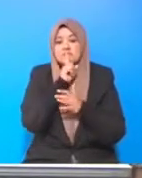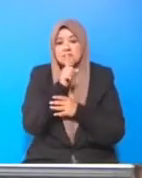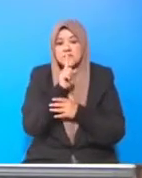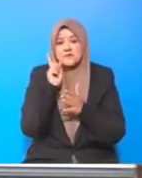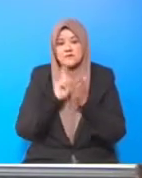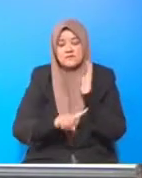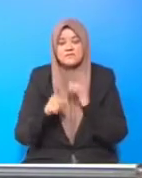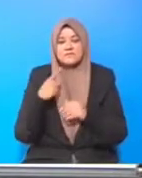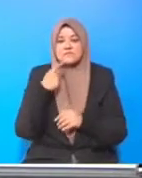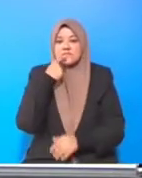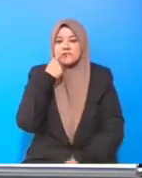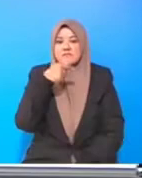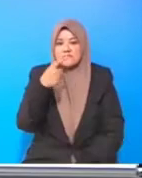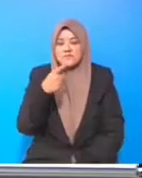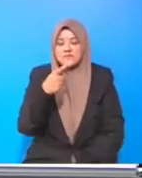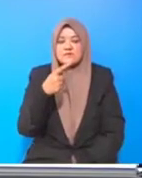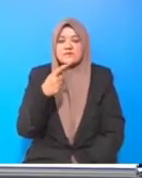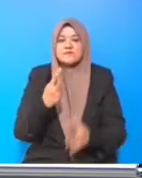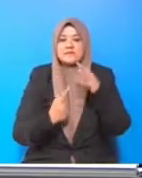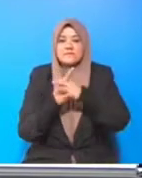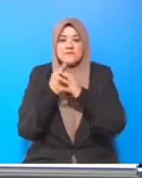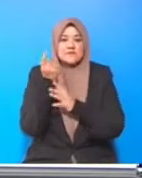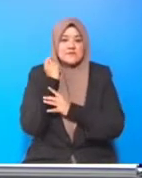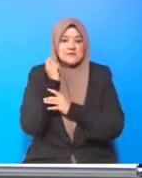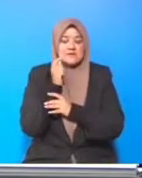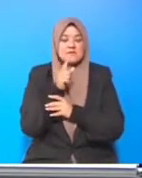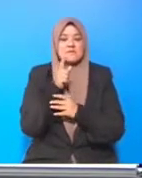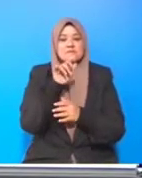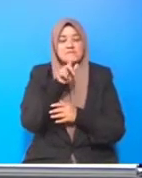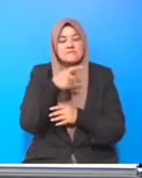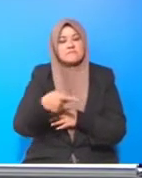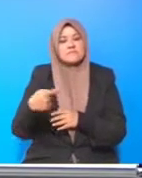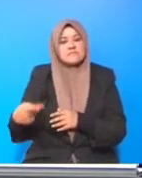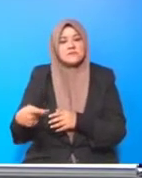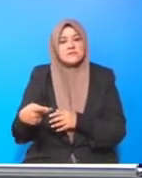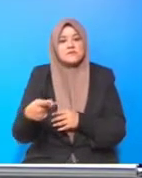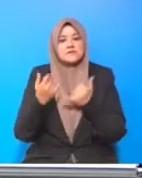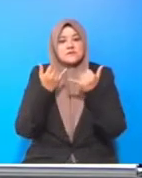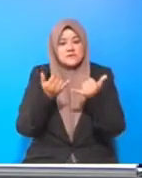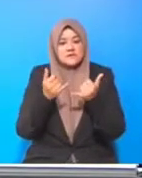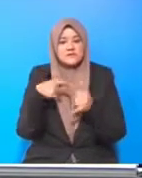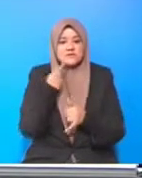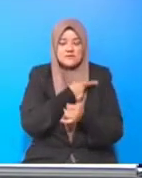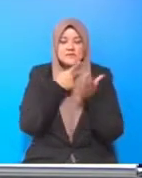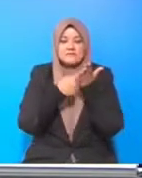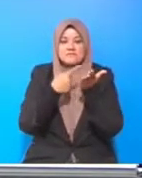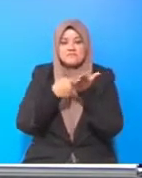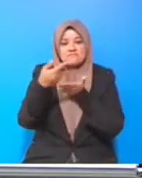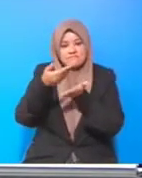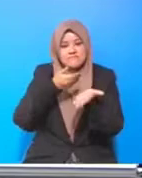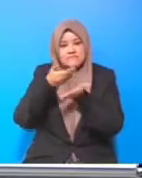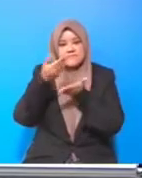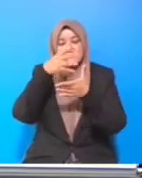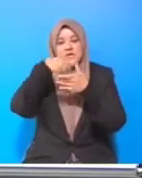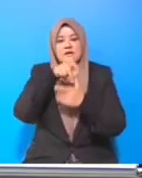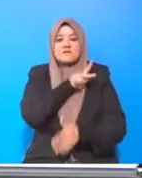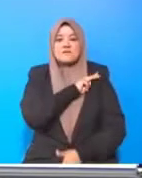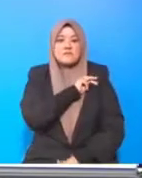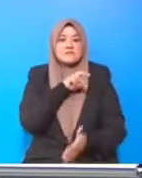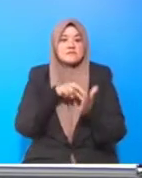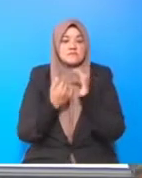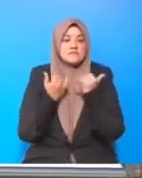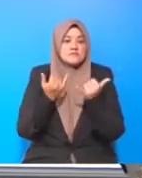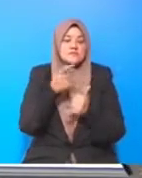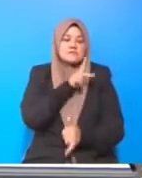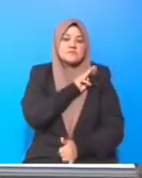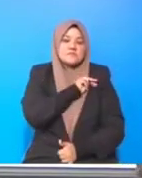Po yang telah disebut dibangkitkan oleh jemput tadi ada perkara-perkara yang kita bincangkan di Kementerian mana